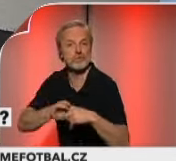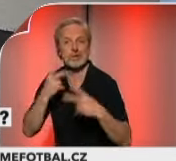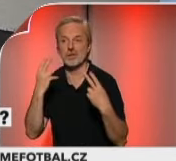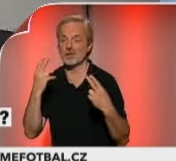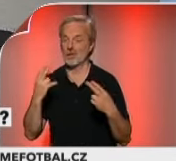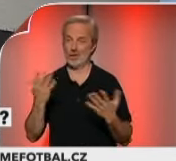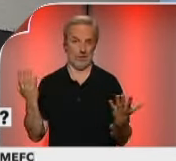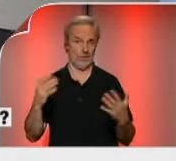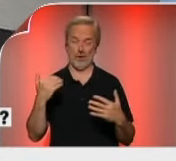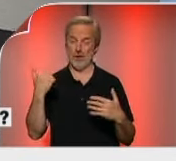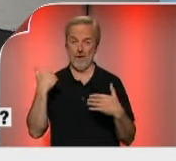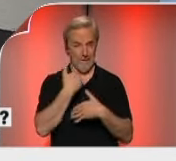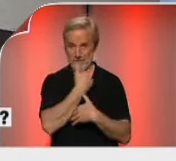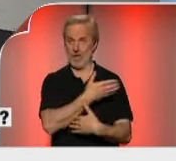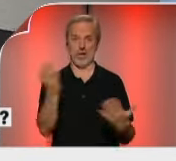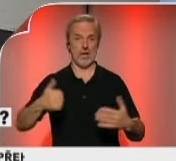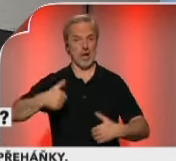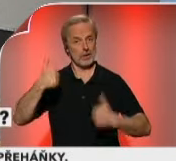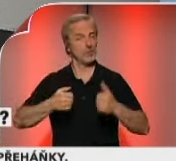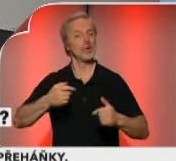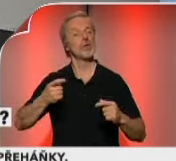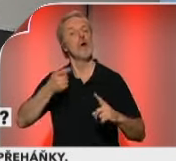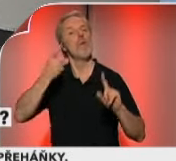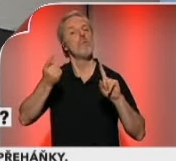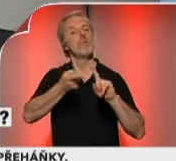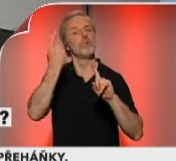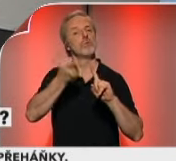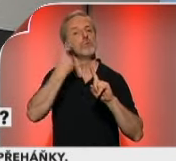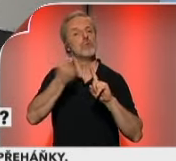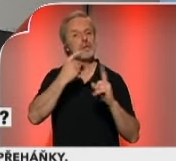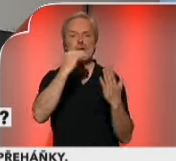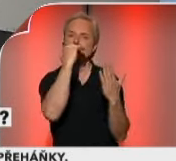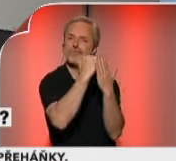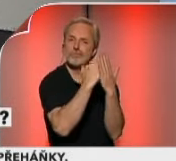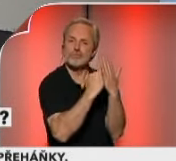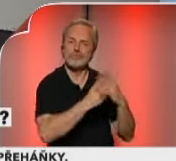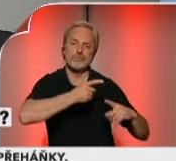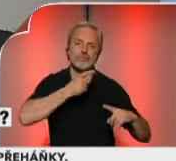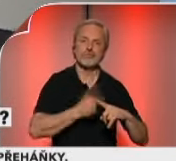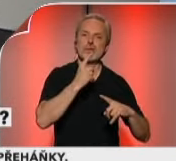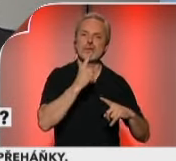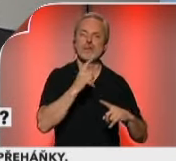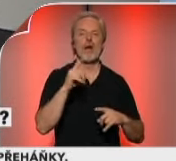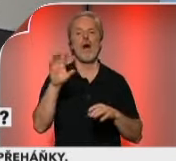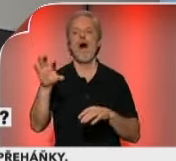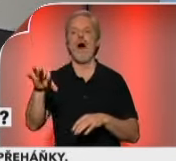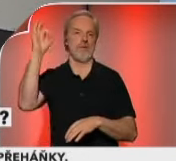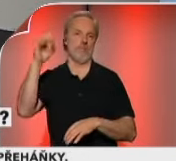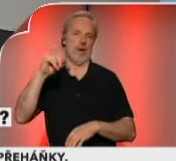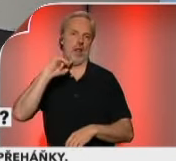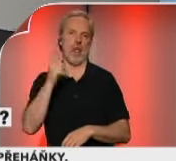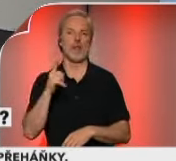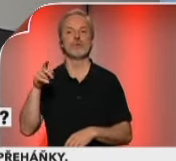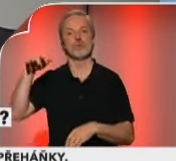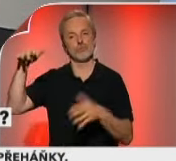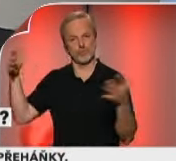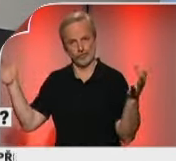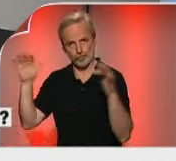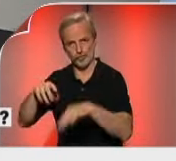soutěž která měla dané parametry dané podmínky a vyhrával ten nejlepší a o tom rozhodovala určitá